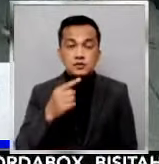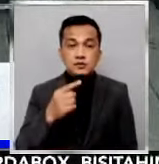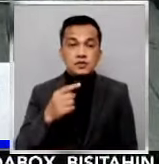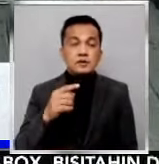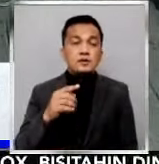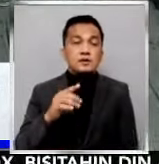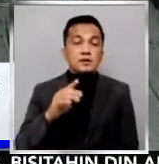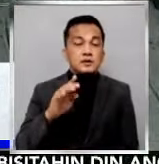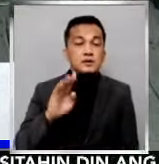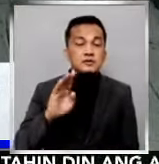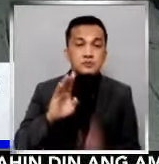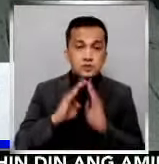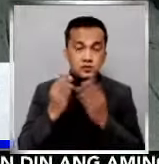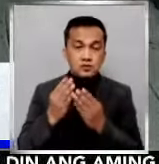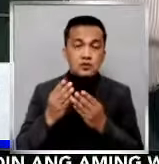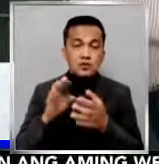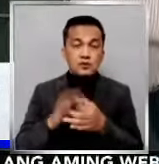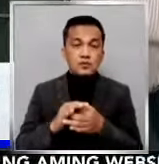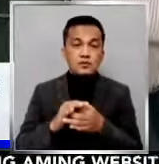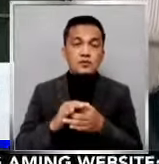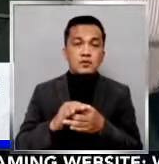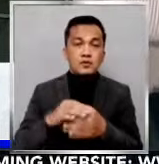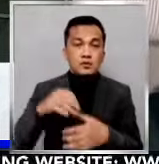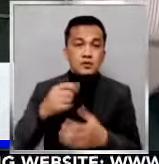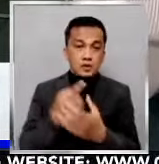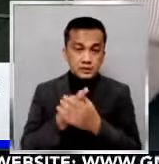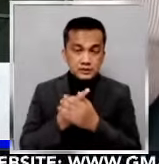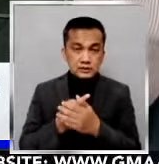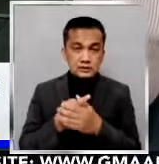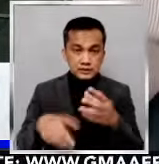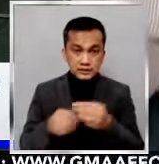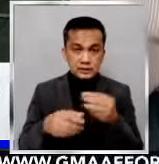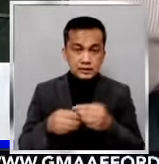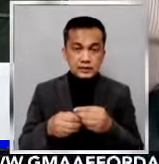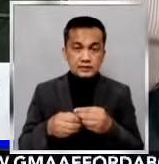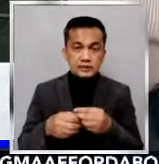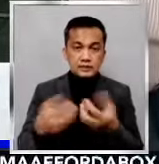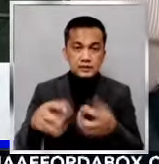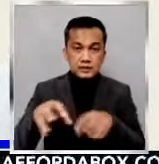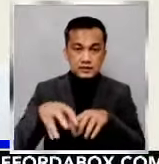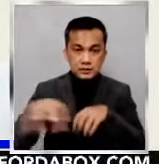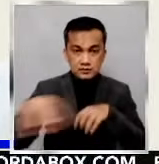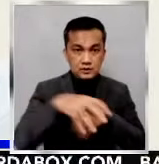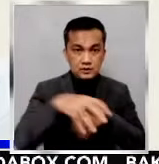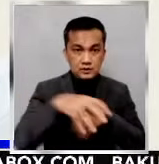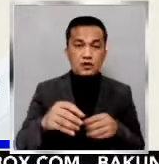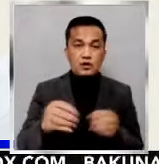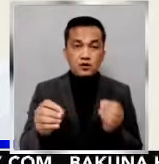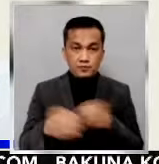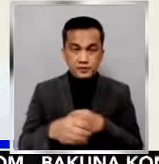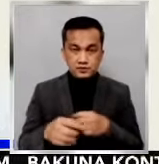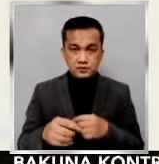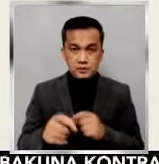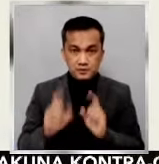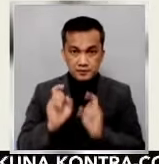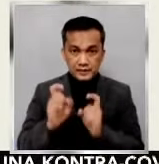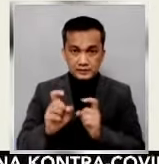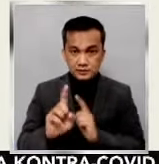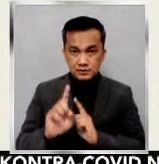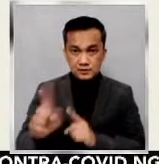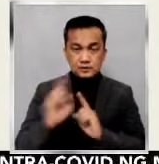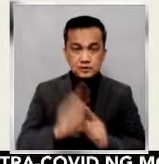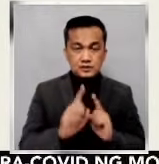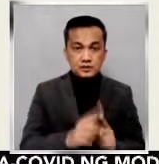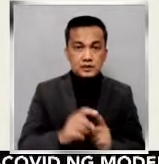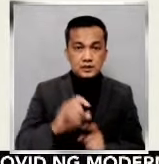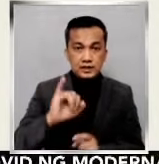nila ang mga satellite office para mas matugunan ang demand sa ICV application. Ganito ang itsura ng ICV o yellow